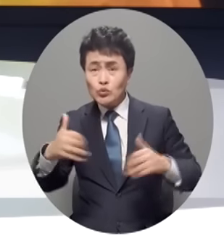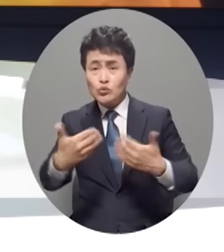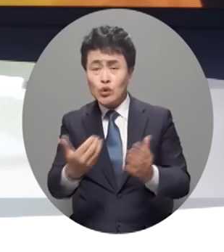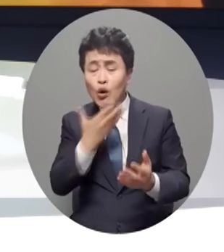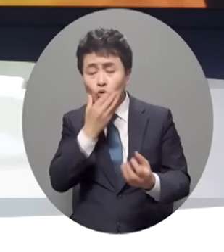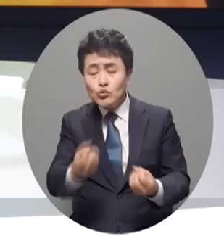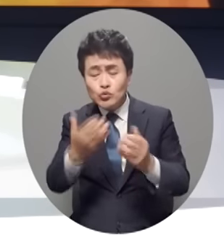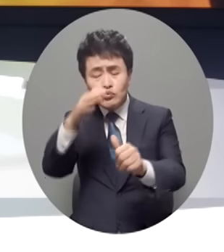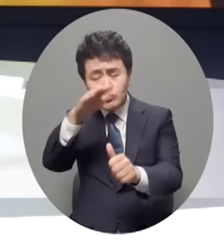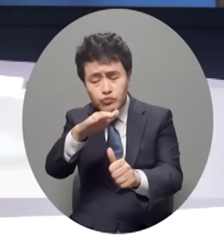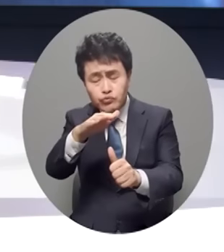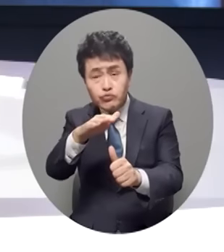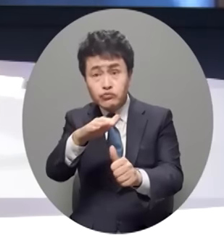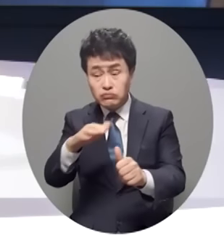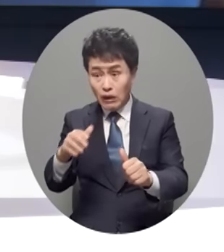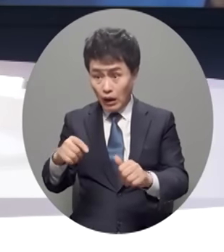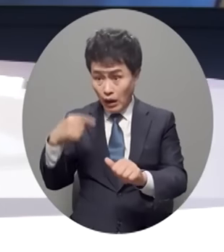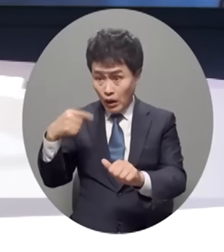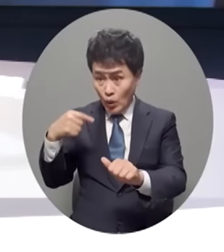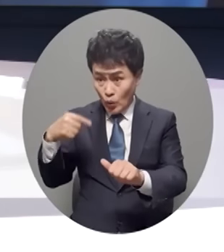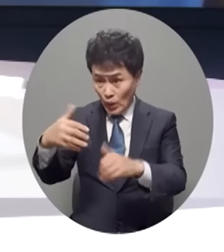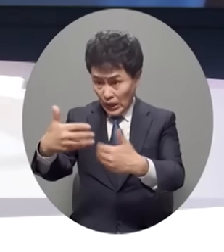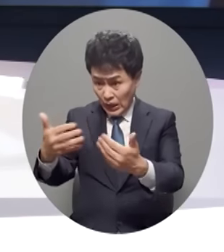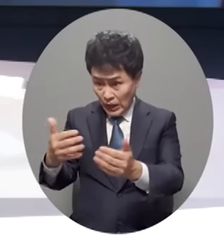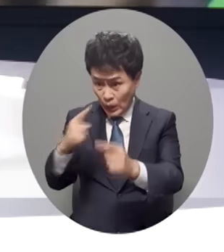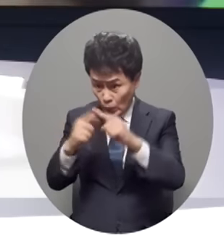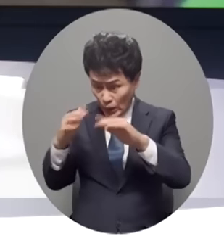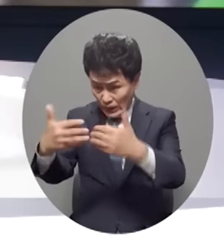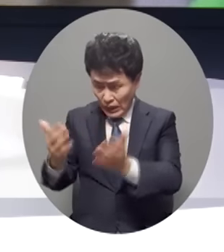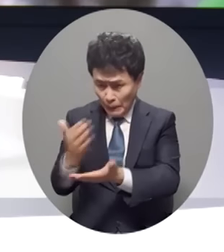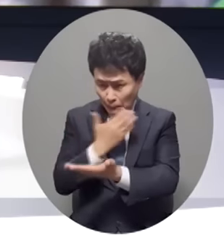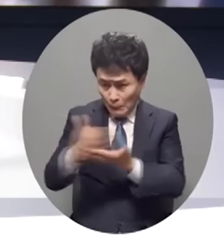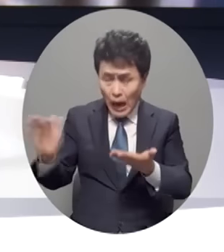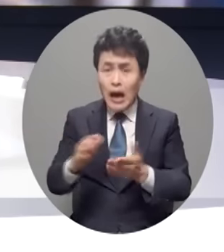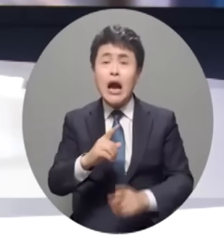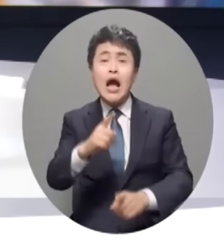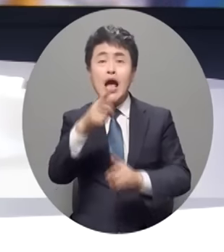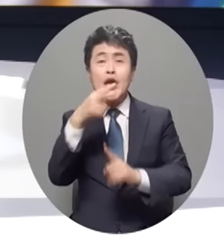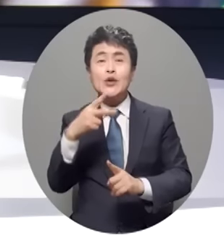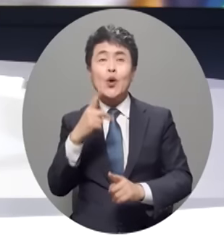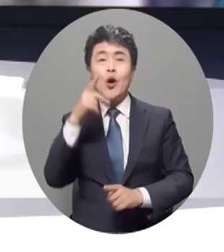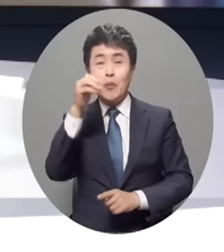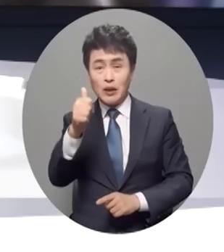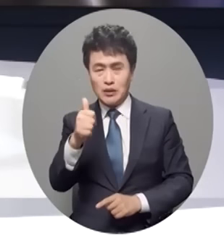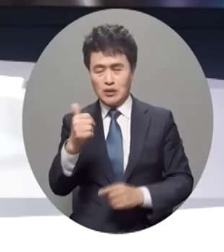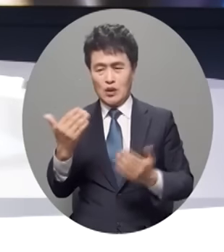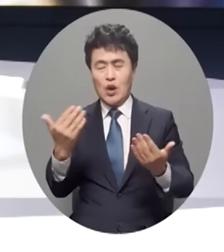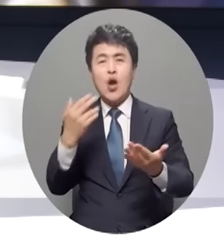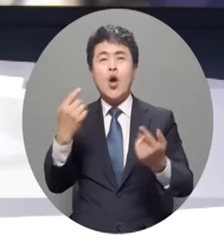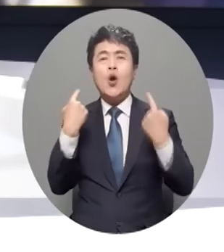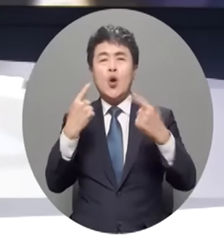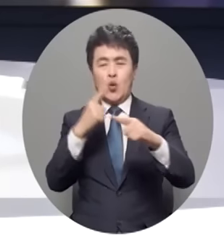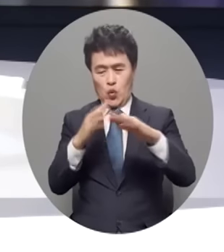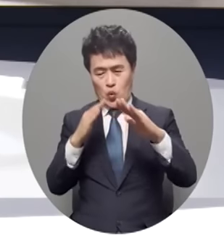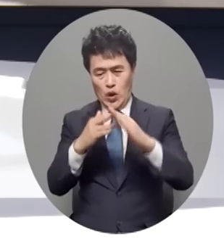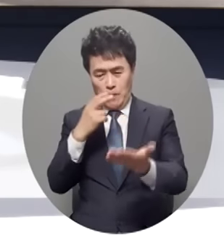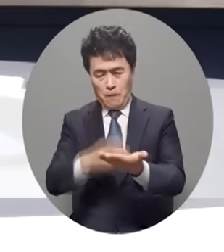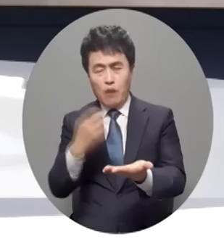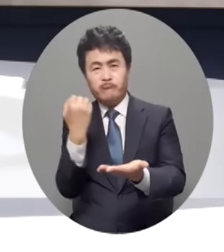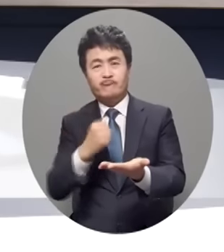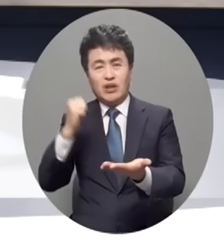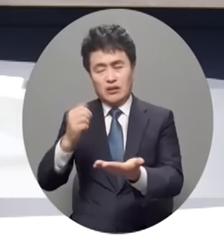열어줬다가 교단에서 출교당한 이동환 목사의 이야기를 전할까 합니다. 교회법을 어겼다는 이유로 교단에서